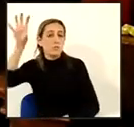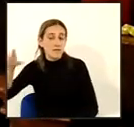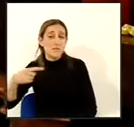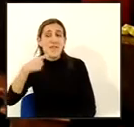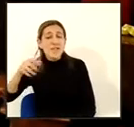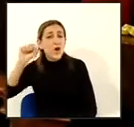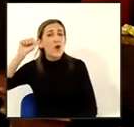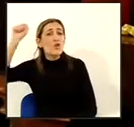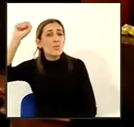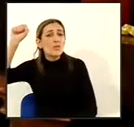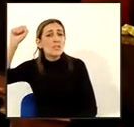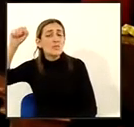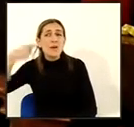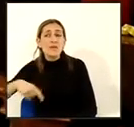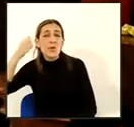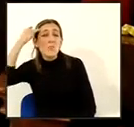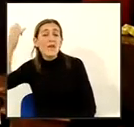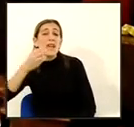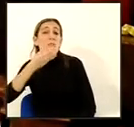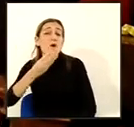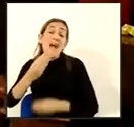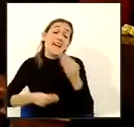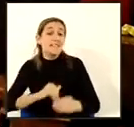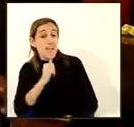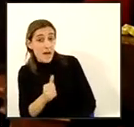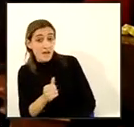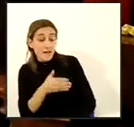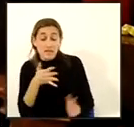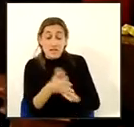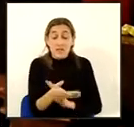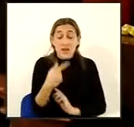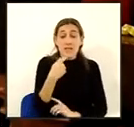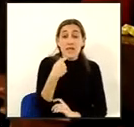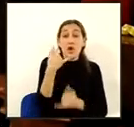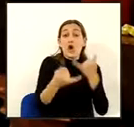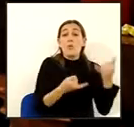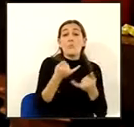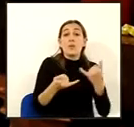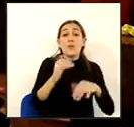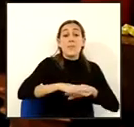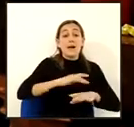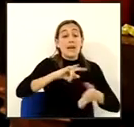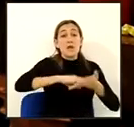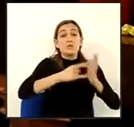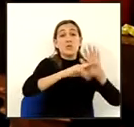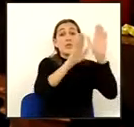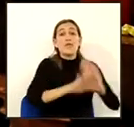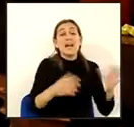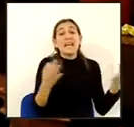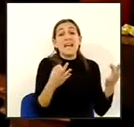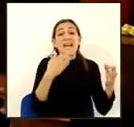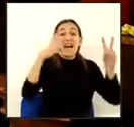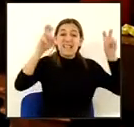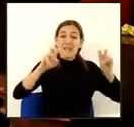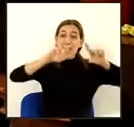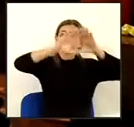comunisme és una bona idea mal aplicada és el mateix que dir que el problema de la solució final fou que les càmeres de gas